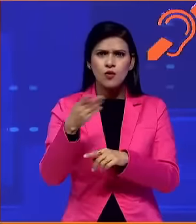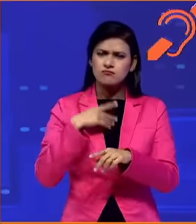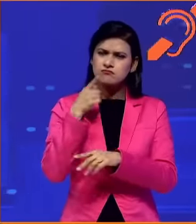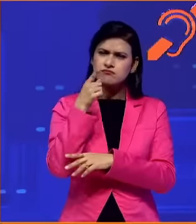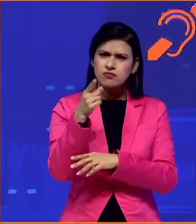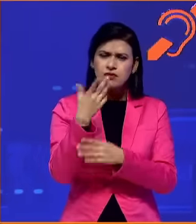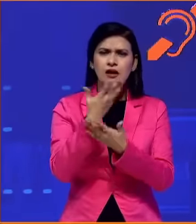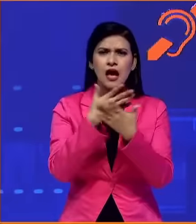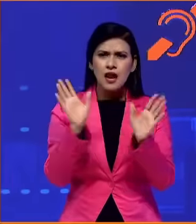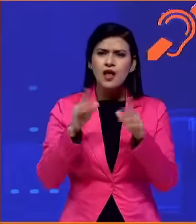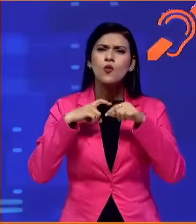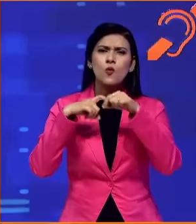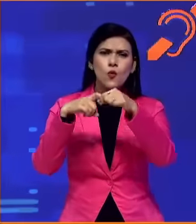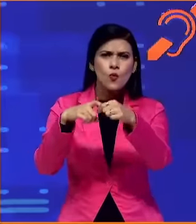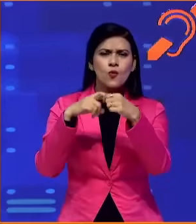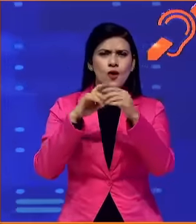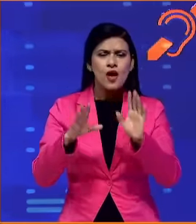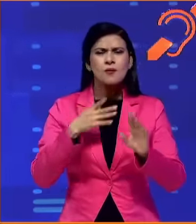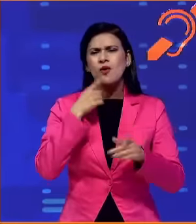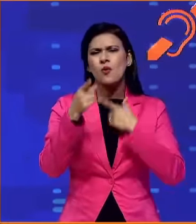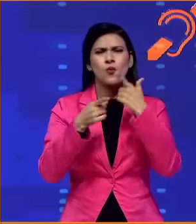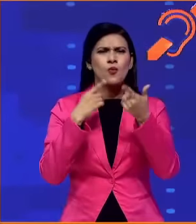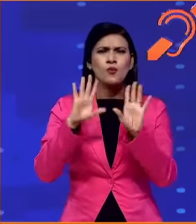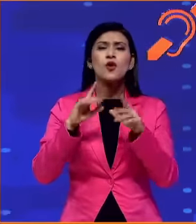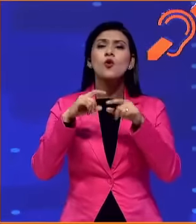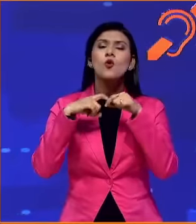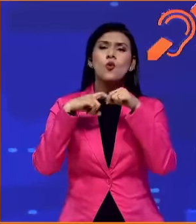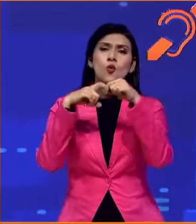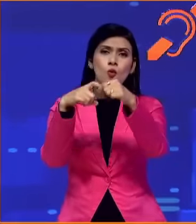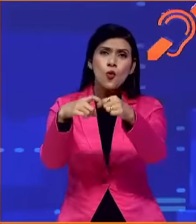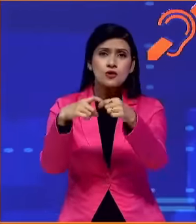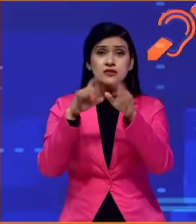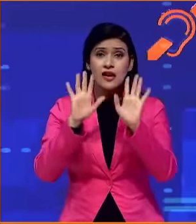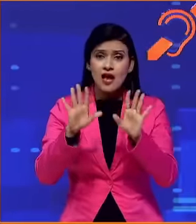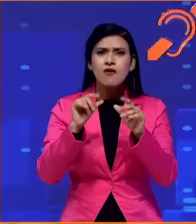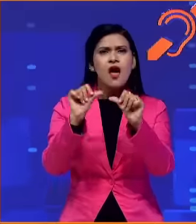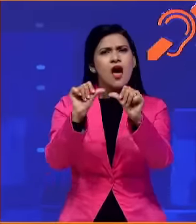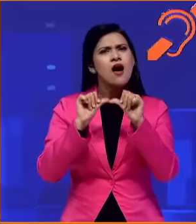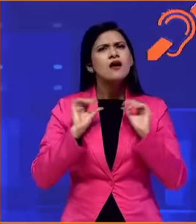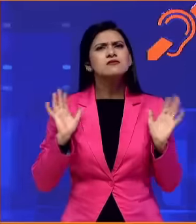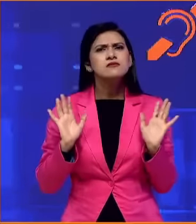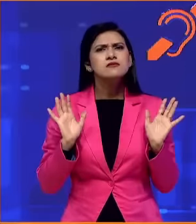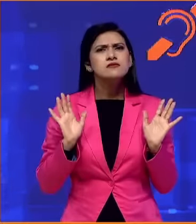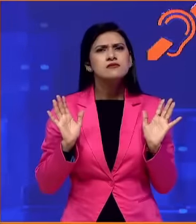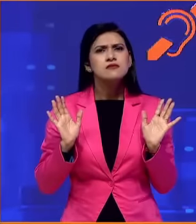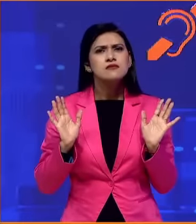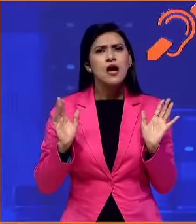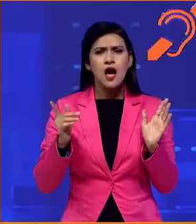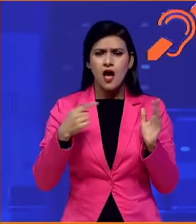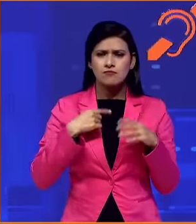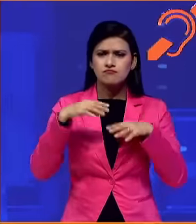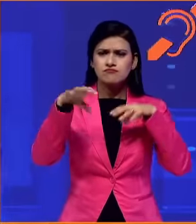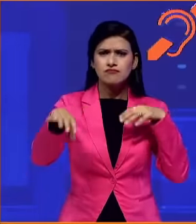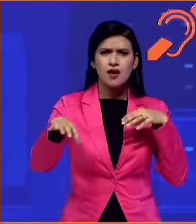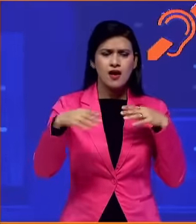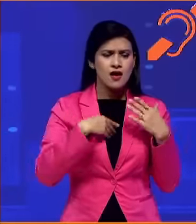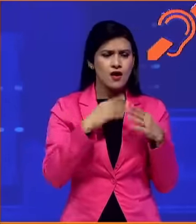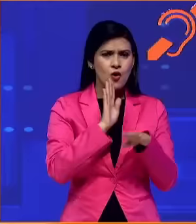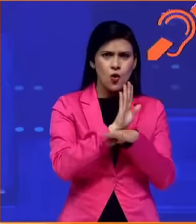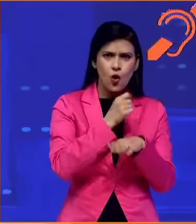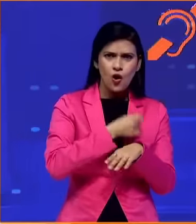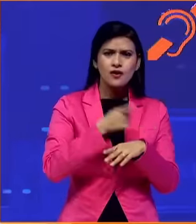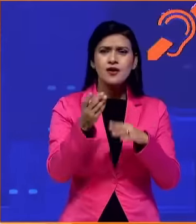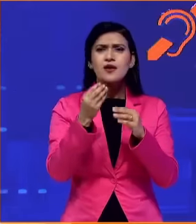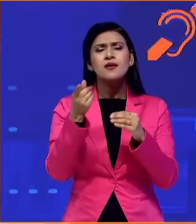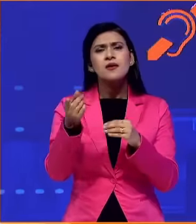हीनिर्णायकहैं।मैंकेवल प्रश्नपूछसकताहूँ।यदिविपक्षमेंरहतेहुए विपक्षकोप्रश्नपूछनेतककीअनुमतिनहींहै, औरयदिआपप्रश्नपूछतेहैं,तोआप 150